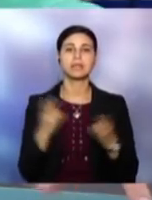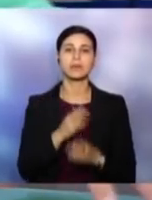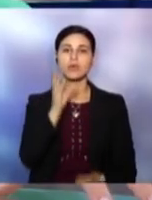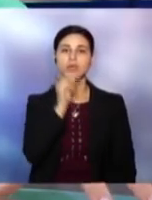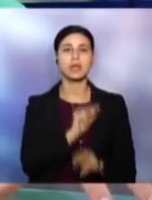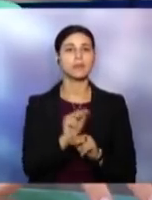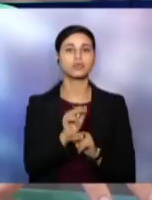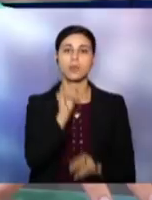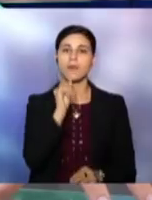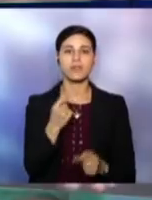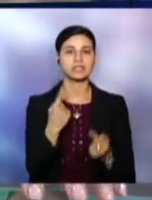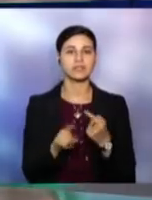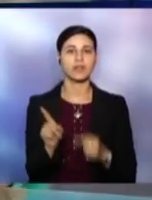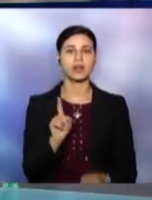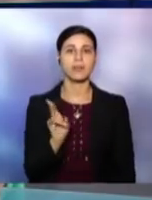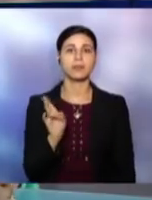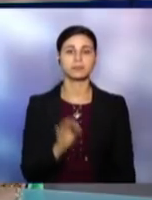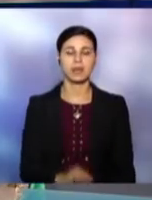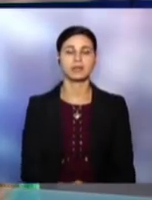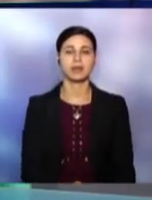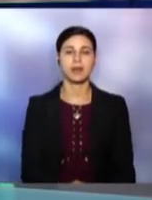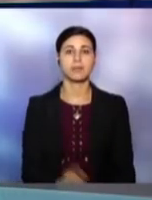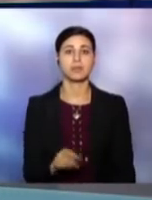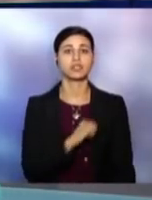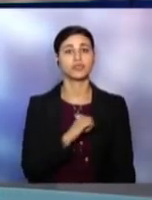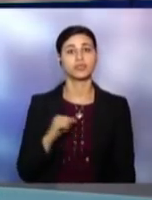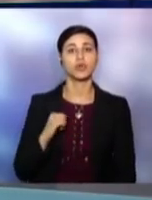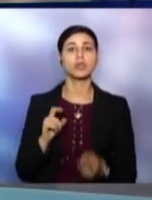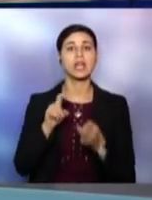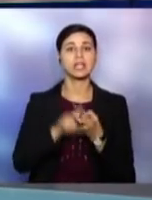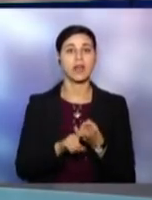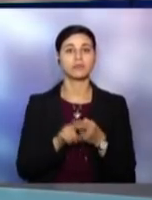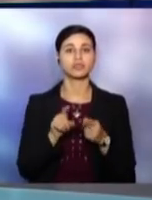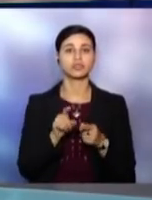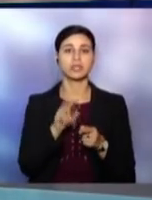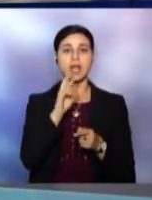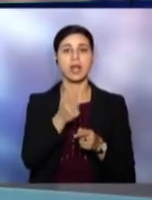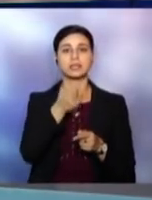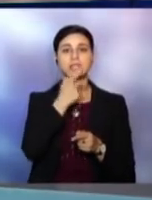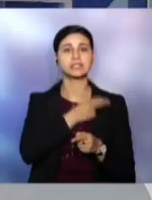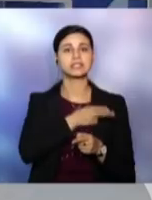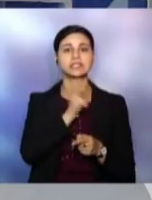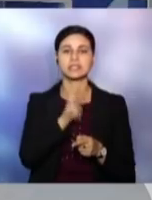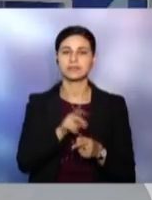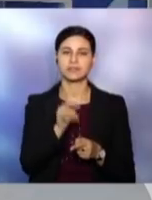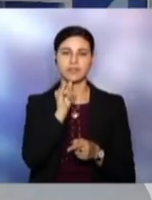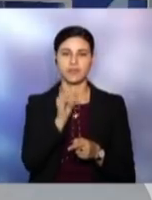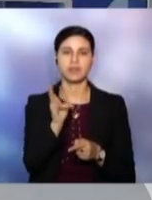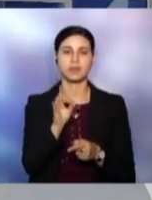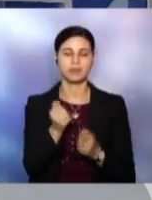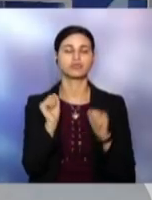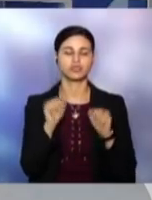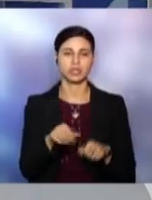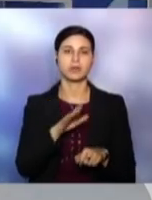ვერ მკურნალობთ სხვა რაღაცეებით, მაგრამ თვითონ ასოცირება ანტიბიოტიკთან სიკვდილის პრაქტიკულად ნაკლებად შესაძლებელია, თუმცა